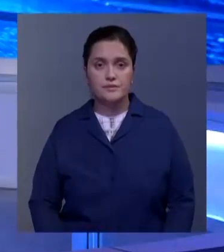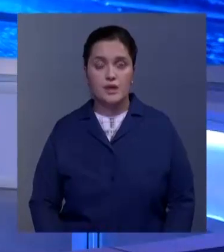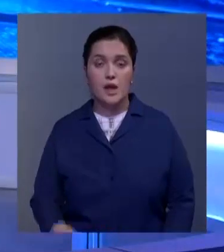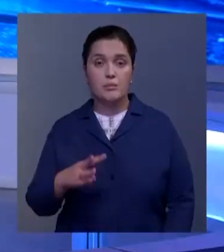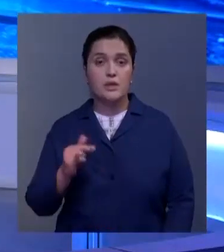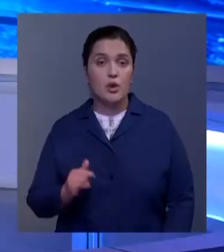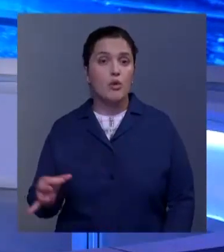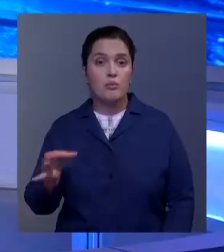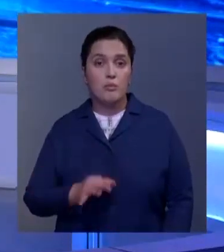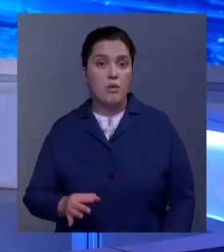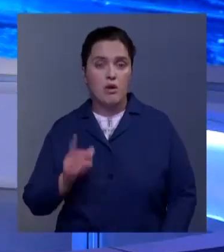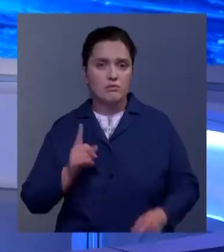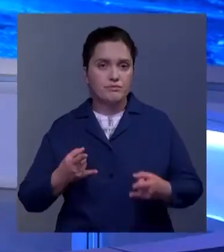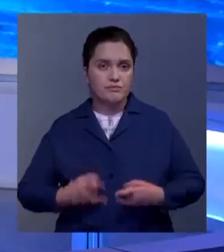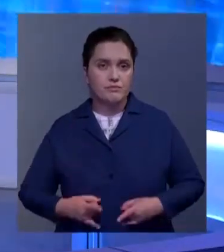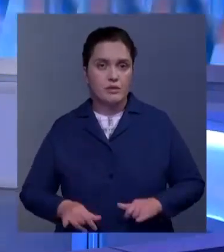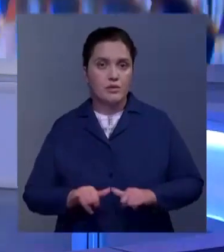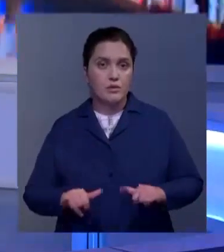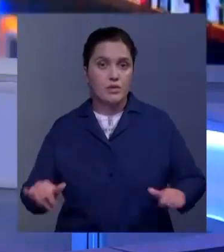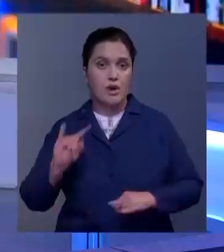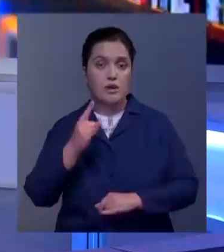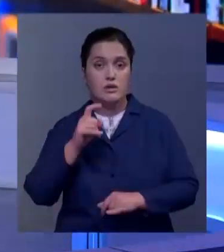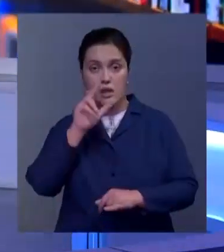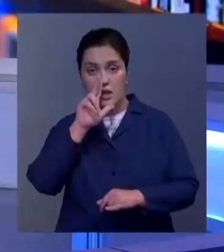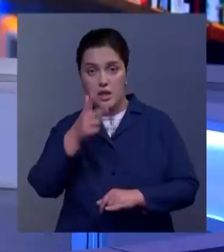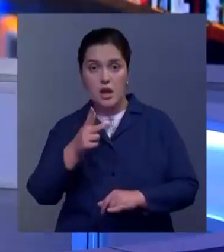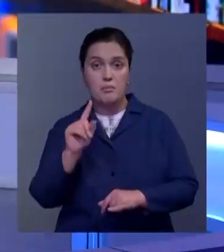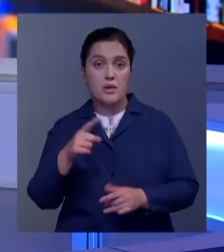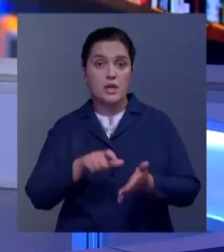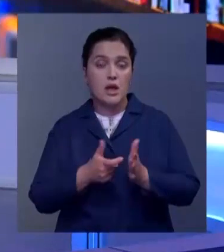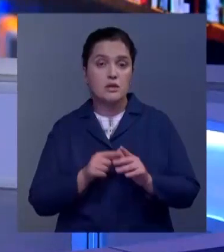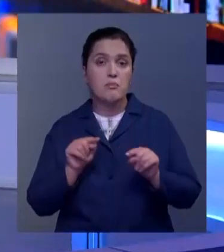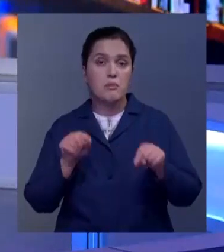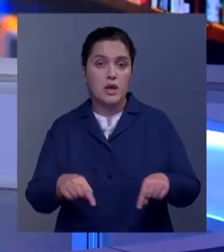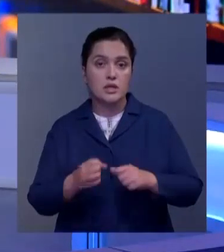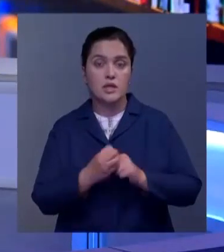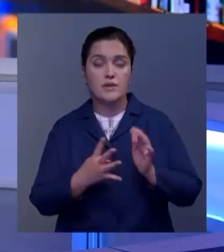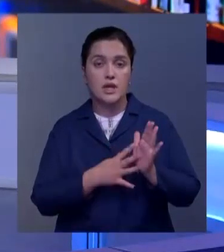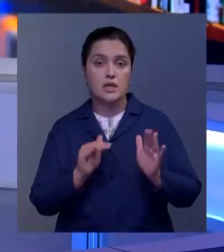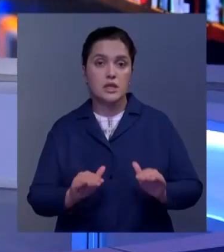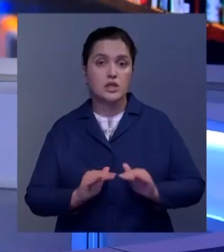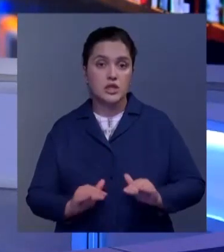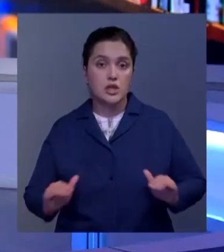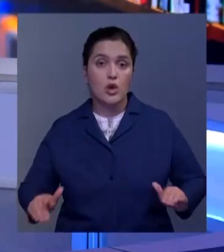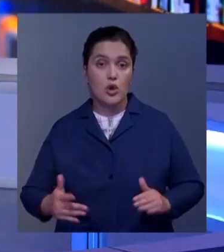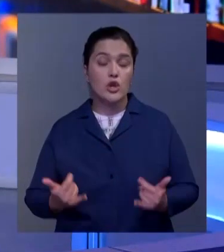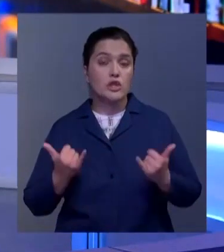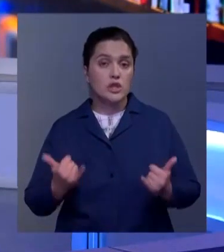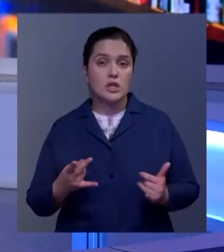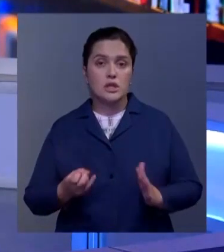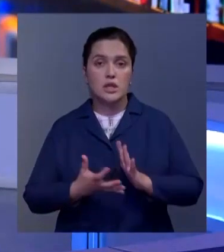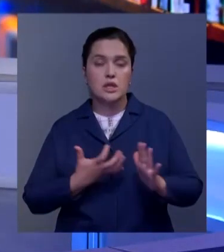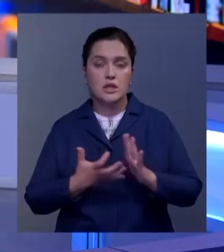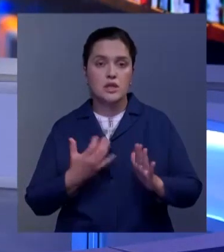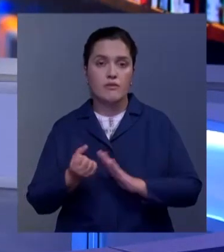В Мангистауской области настоящий бэби-бум. Только за последние 3 года за знаниями в первый класс отправились свыше 19 тысяч детей.